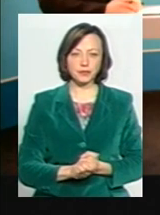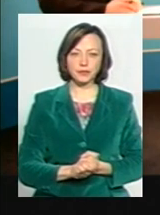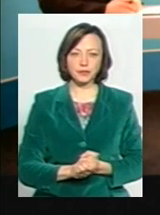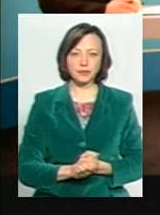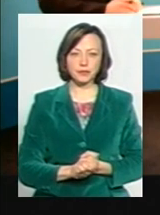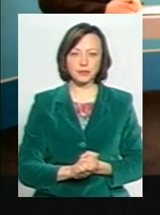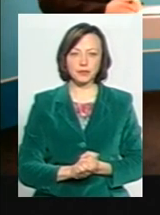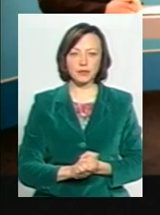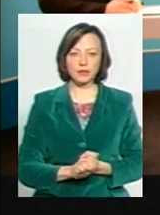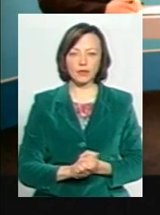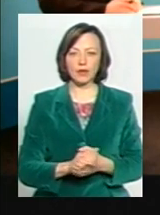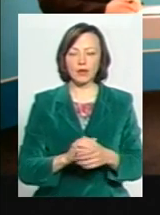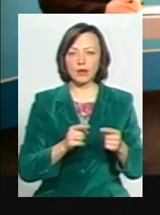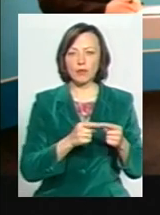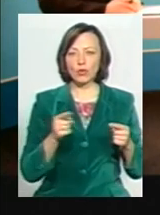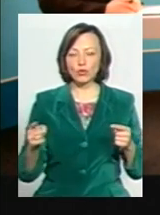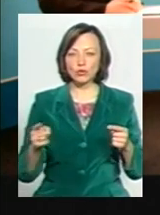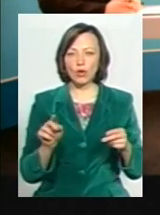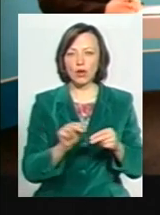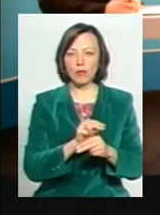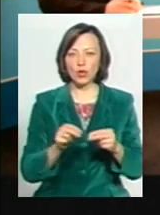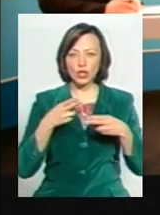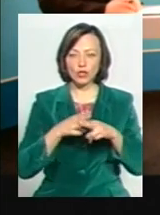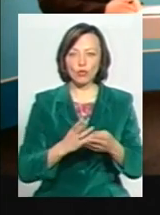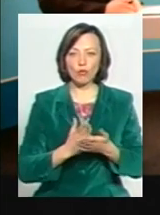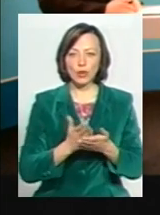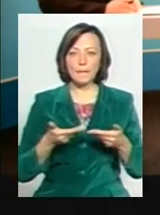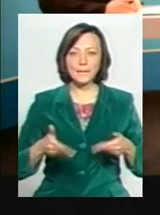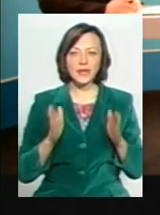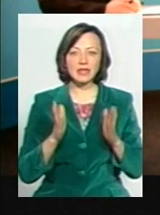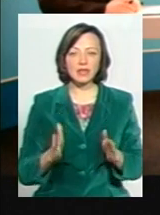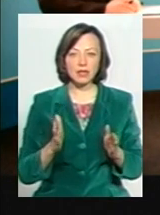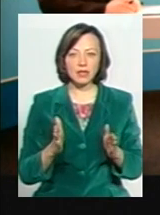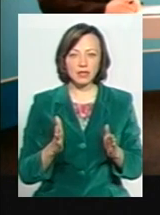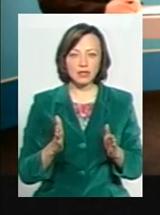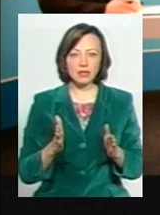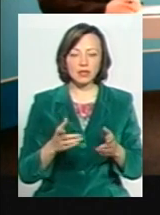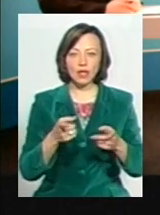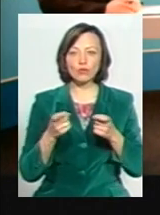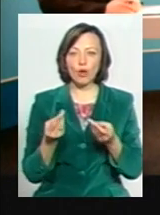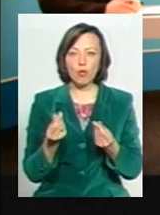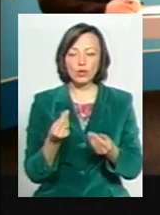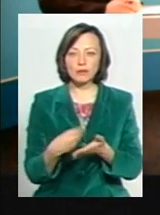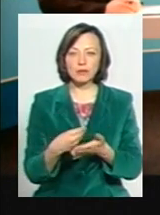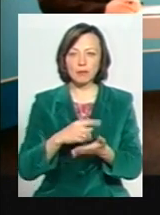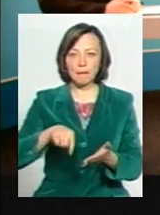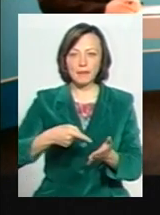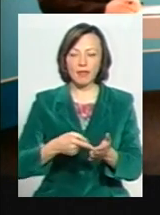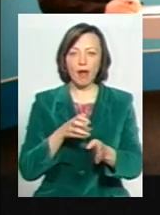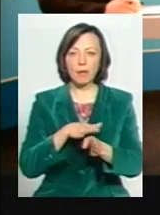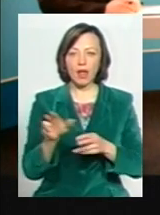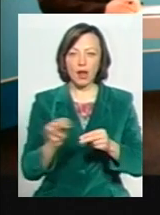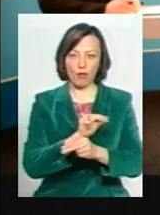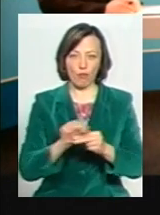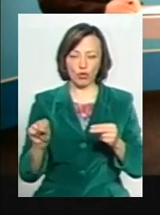за рахунок поточного ремонту та технічного обслуговування. І ми тільки залучаємо кошти міського бюджету на капітальний ремонт,